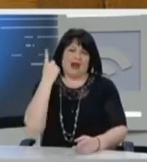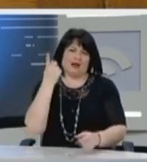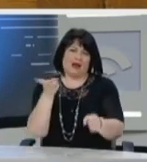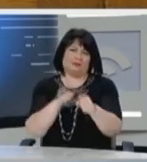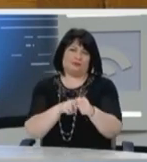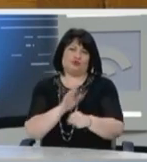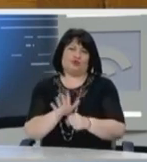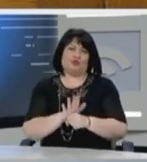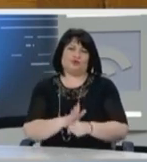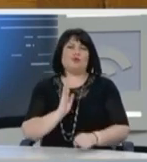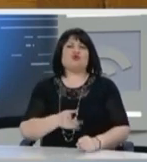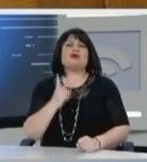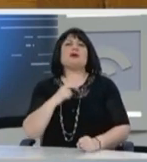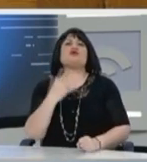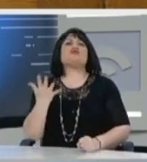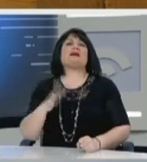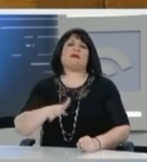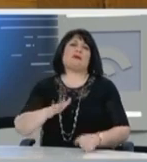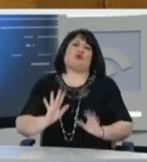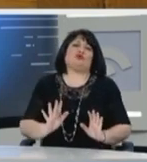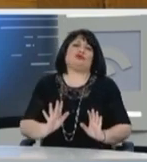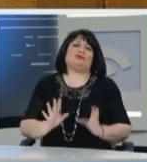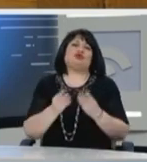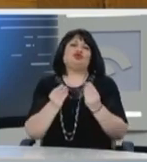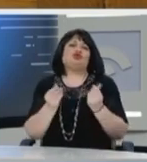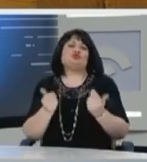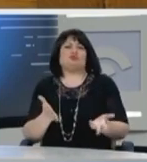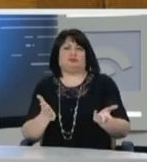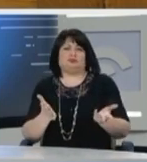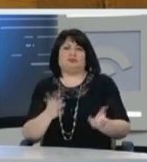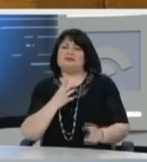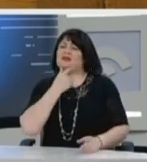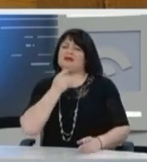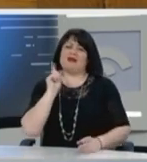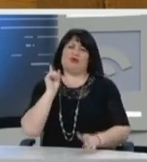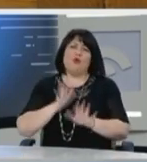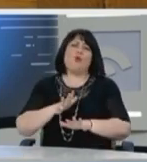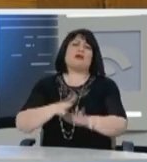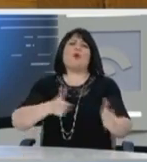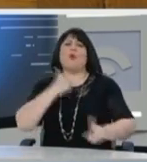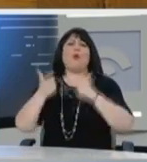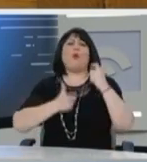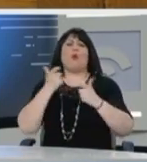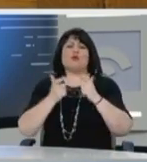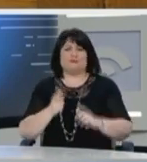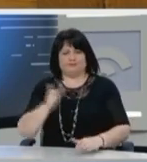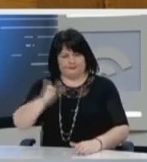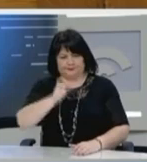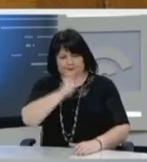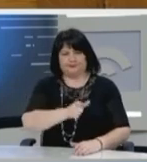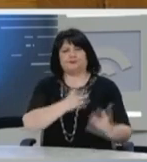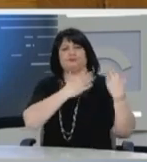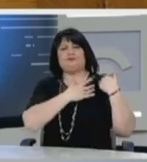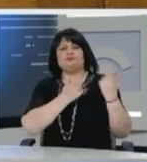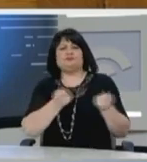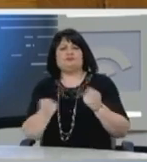θύμα τότε. Μπορούσαν να είχαμε 25. Θέλει τέχνη. Δεν είναι εύκολα τα πράγματα. Αφού οι ίδιοι έχετε διαχειριστεί